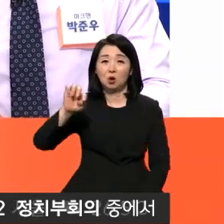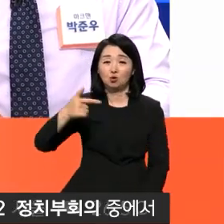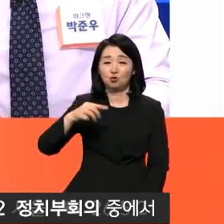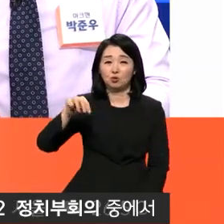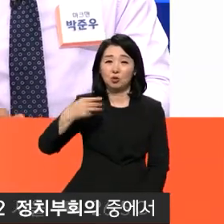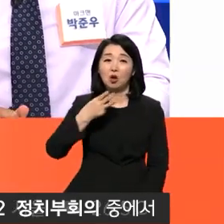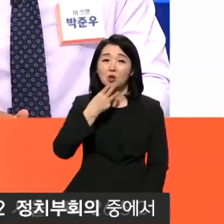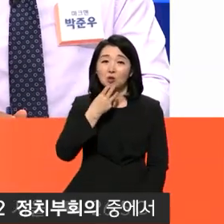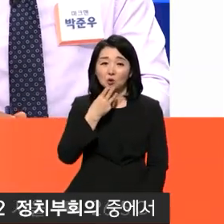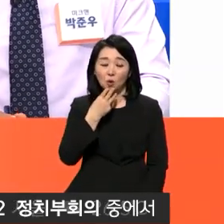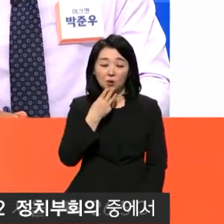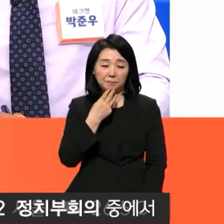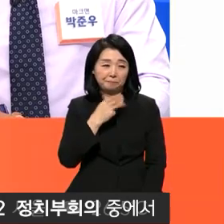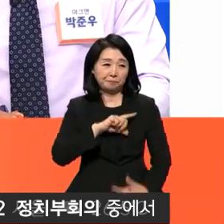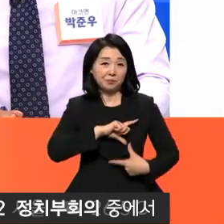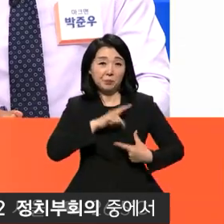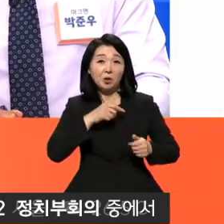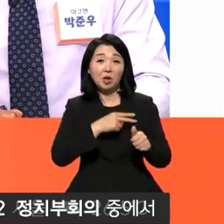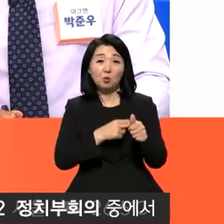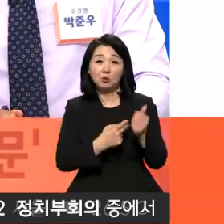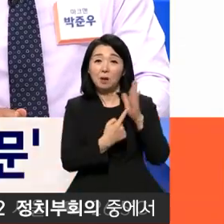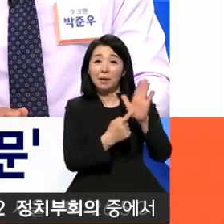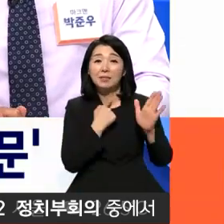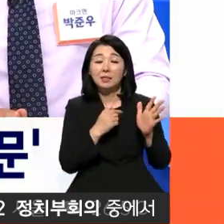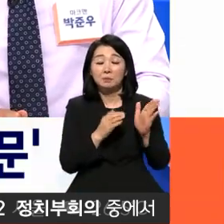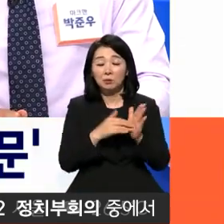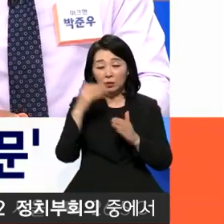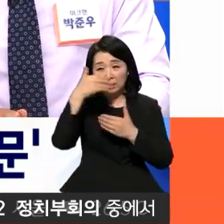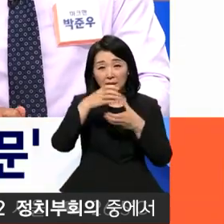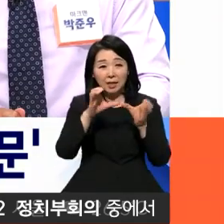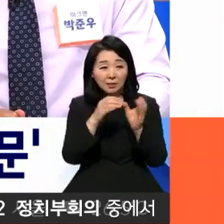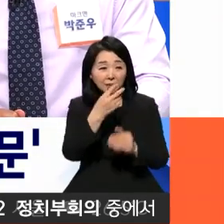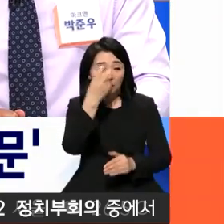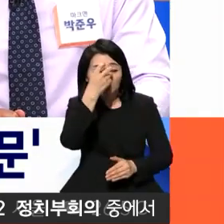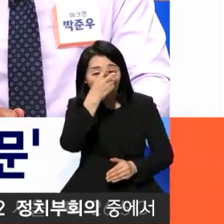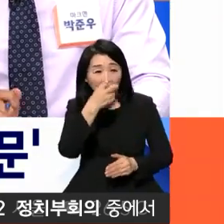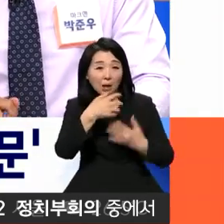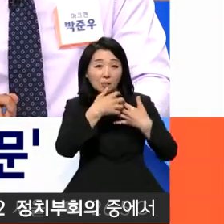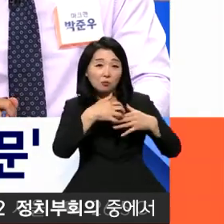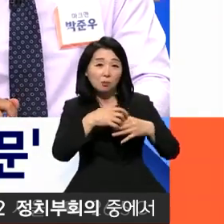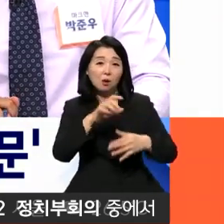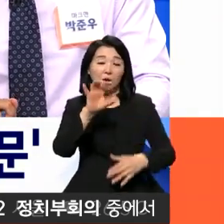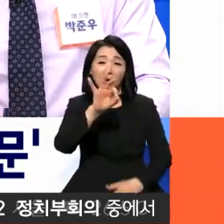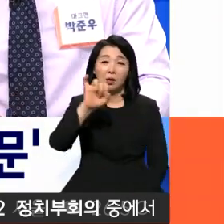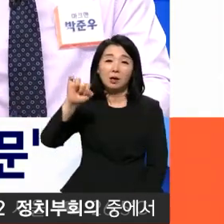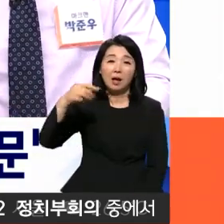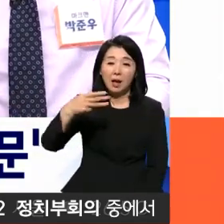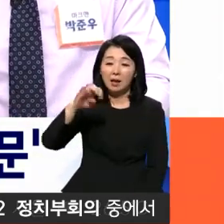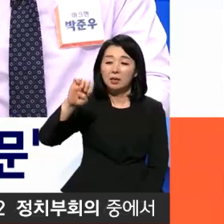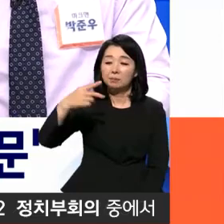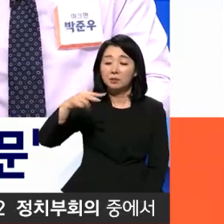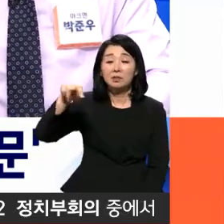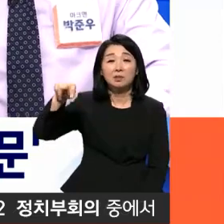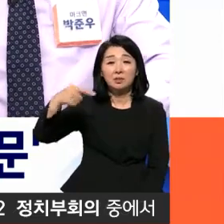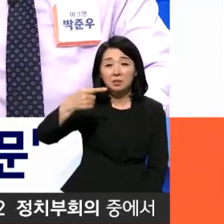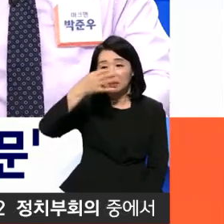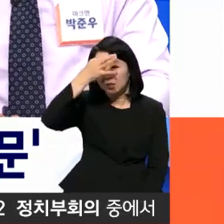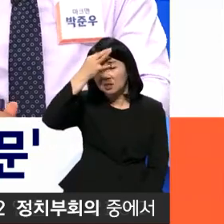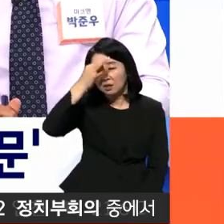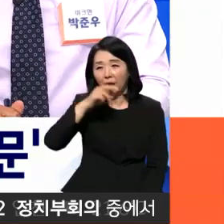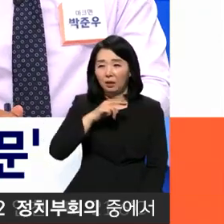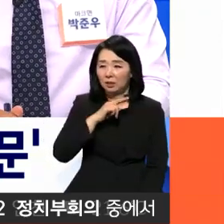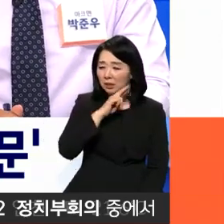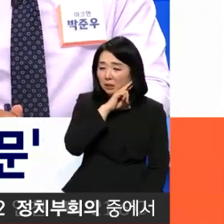명예교수가 발제에 나섰는데요. 우리 시찰단이 이번에 살펴보고 올 장치죠. 이 알프스의 성능에 대해 의문을